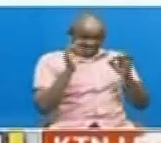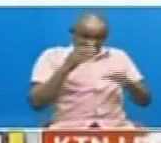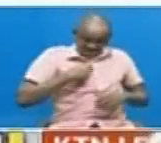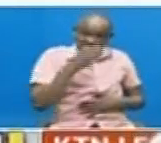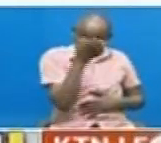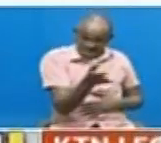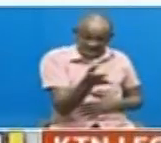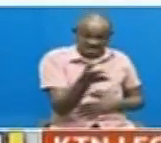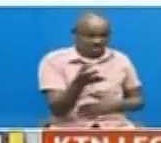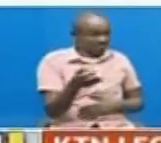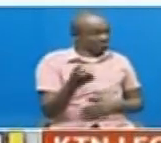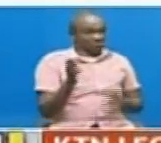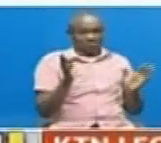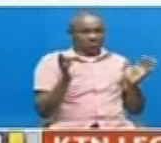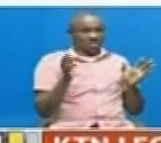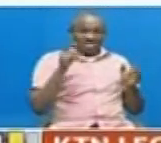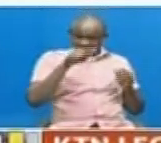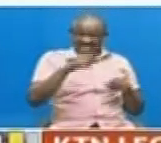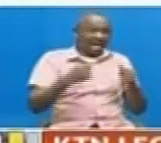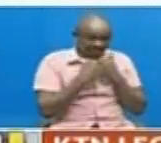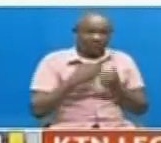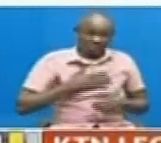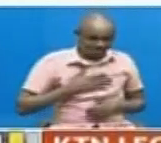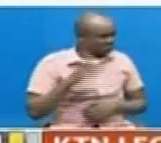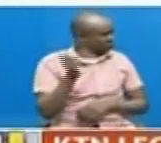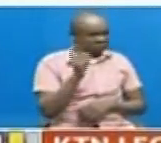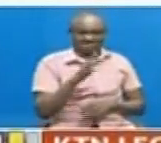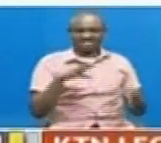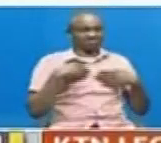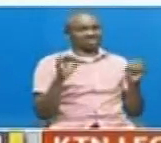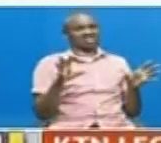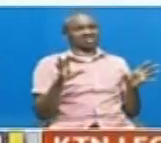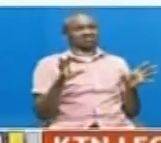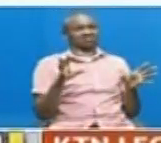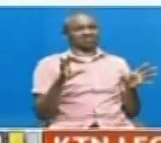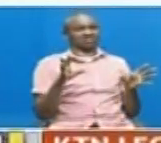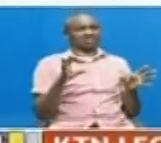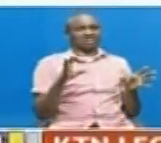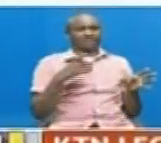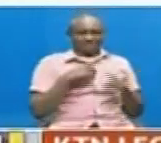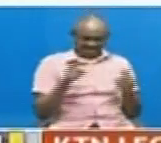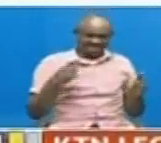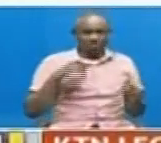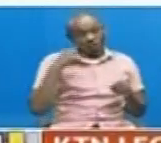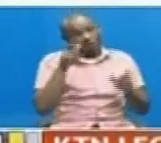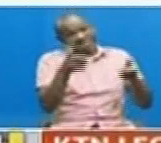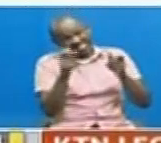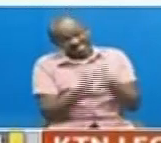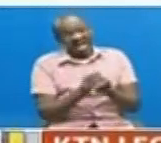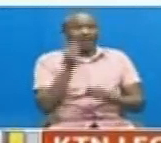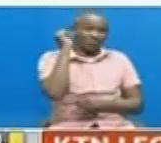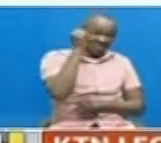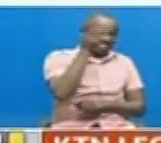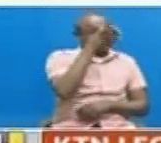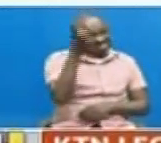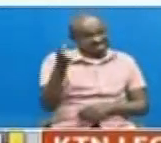mimi hapo sijui yani kitu kama hicho hakiwezi fanyika kwangu. Fanyika. Naam. Ni ile tu hype na media and then politics